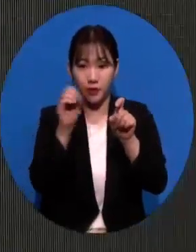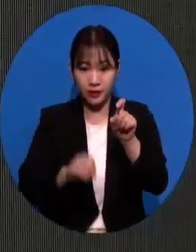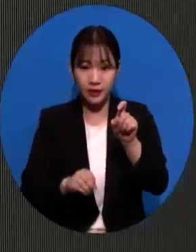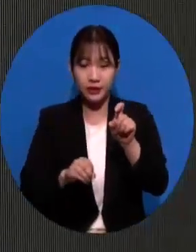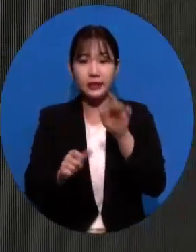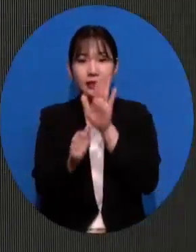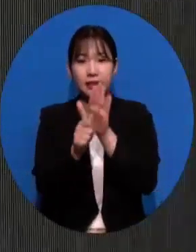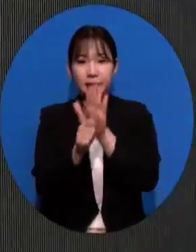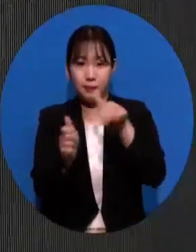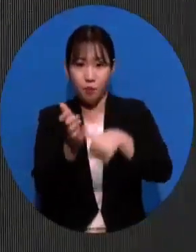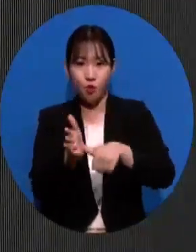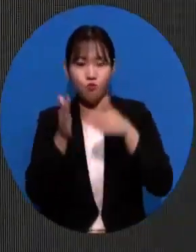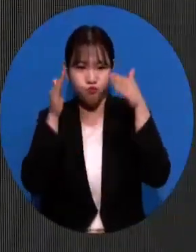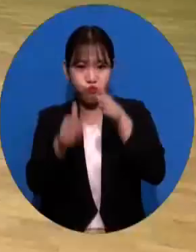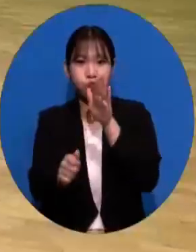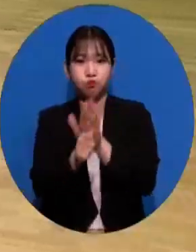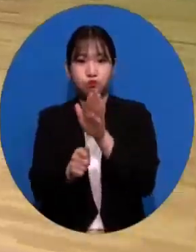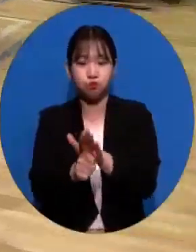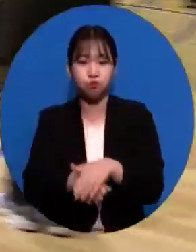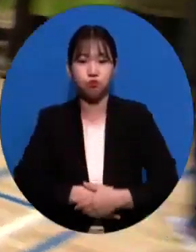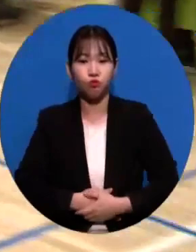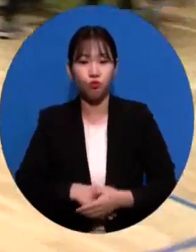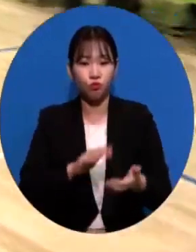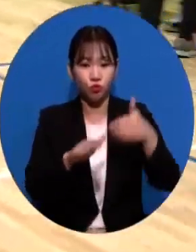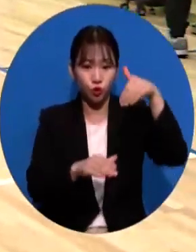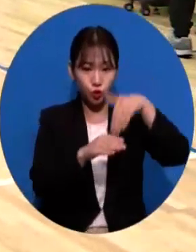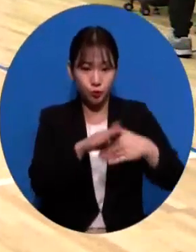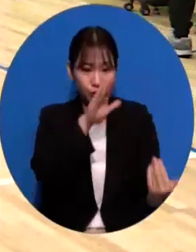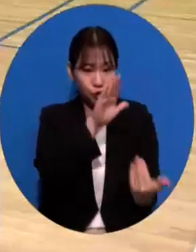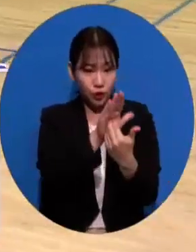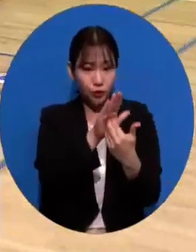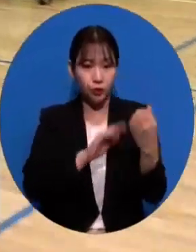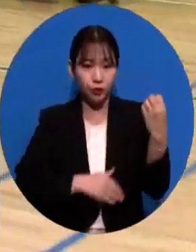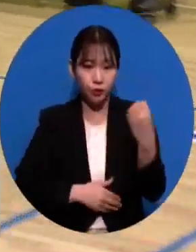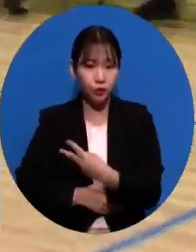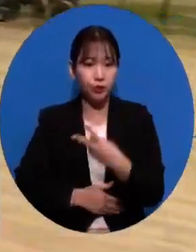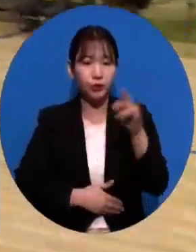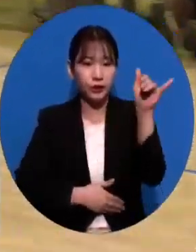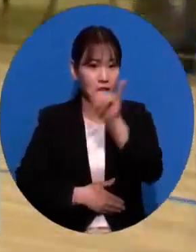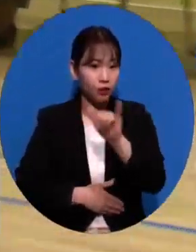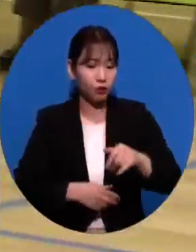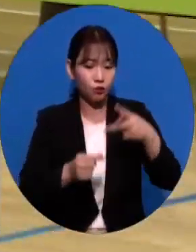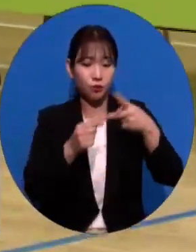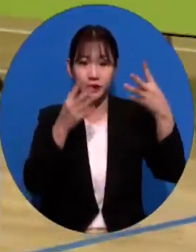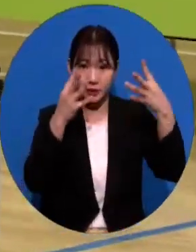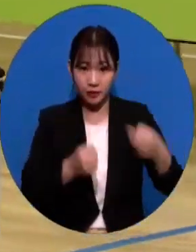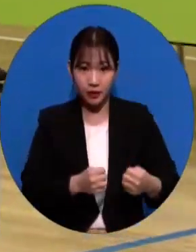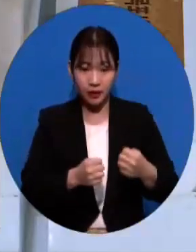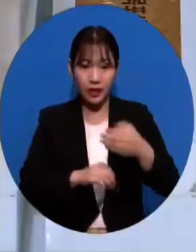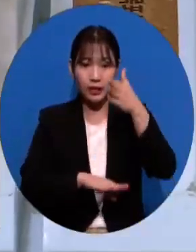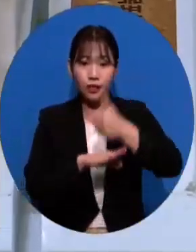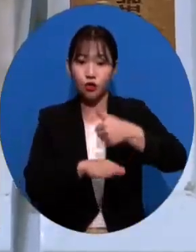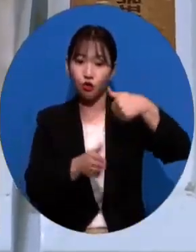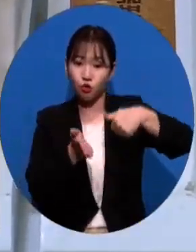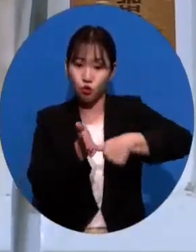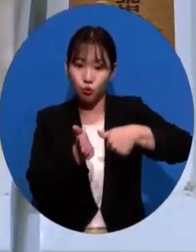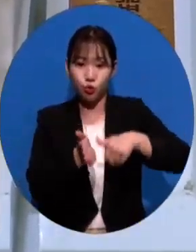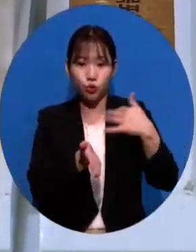86.10%의 지지를 몰아줬습니다. 사전투표율 최고치에 이어 전국 두 번째 높았던 최종